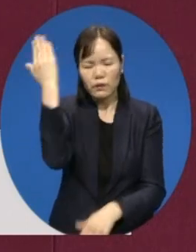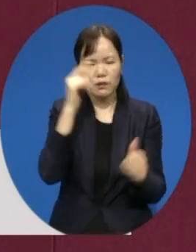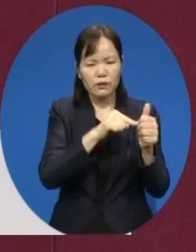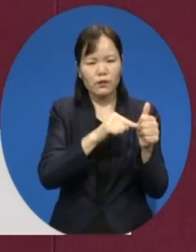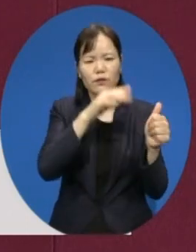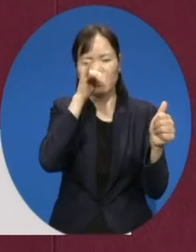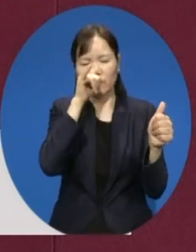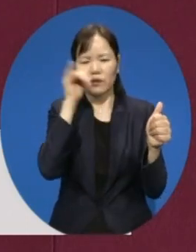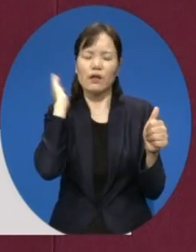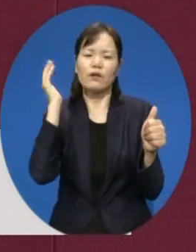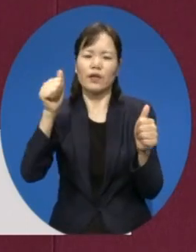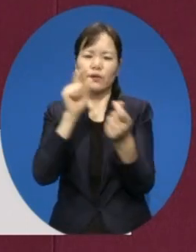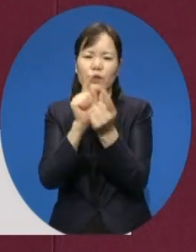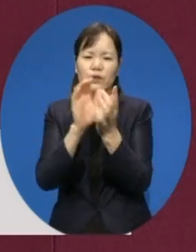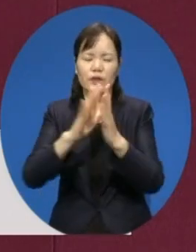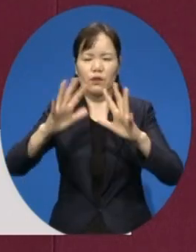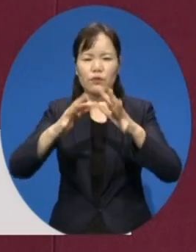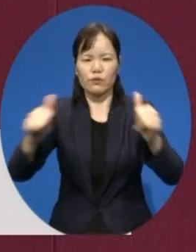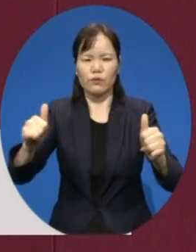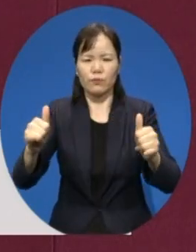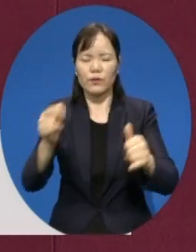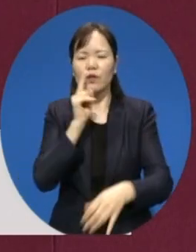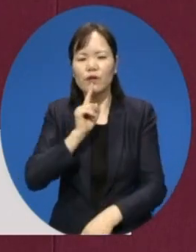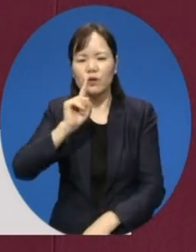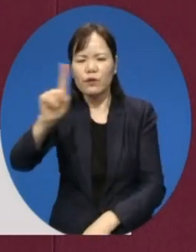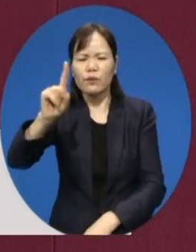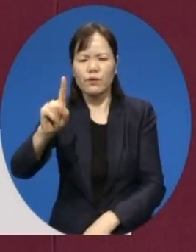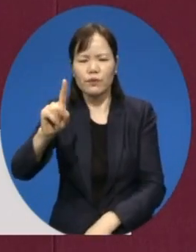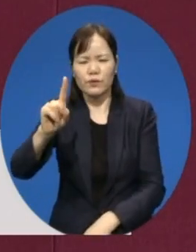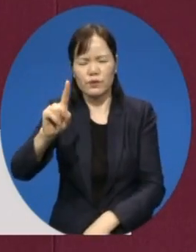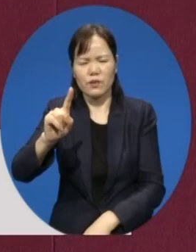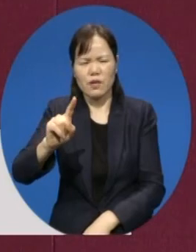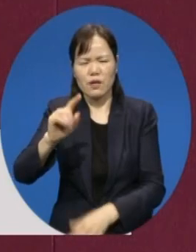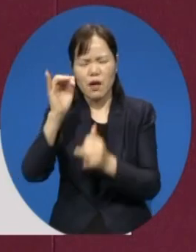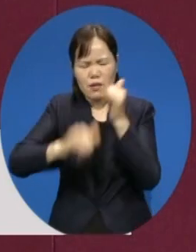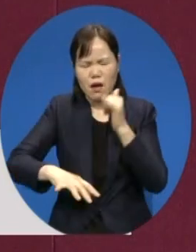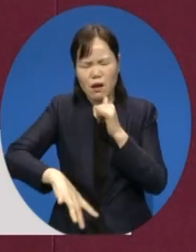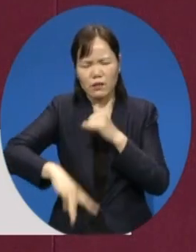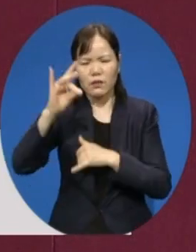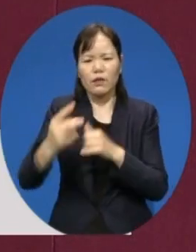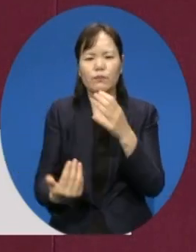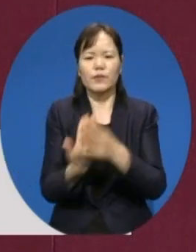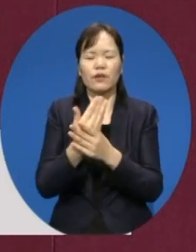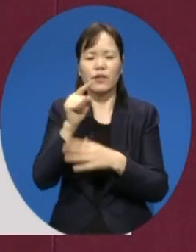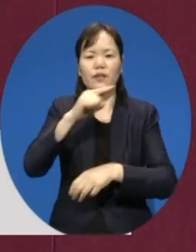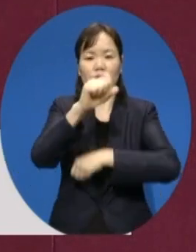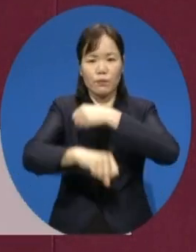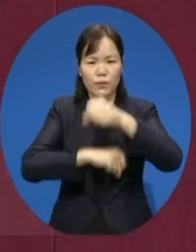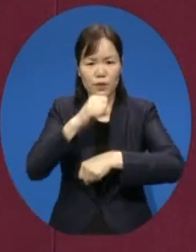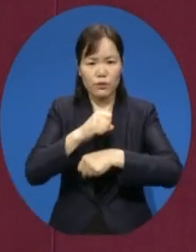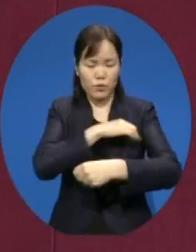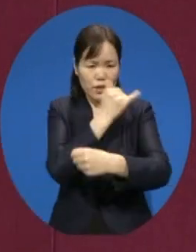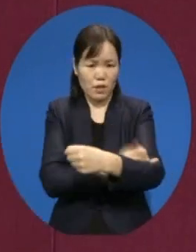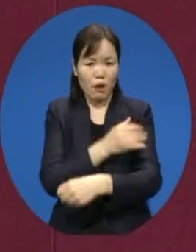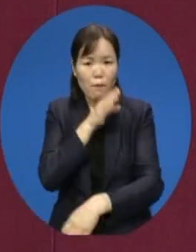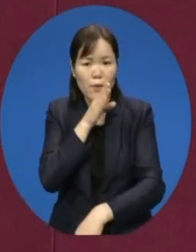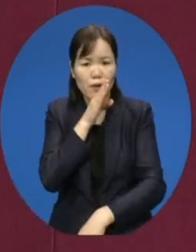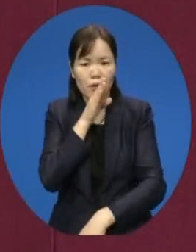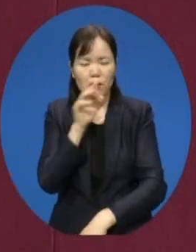직접 국민을 고소한 초유의 사건입니다. 이게 민주주의고 이게 인권입니까?